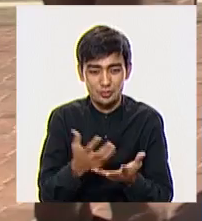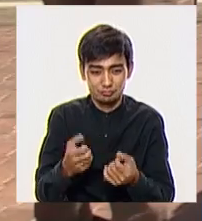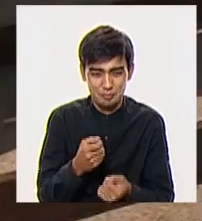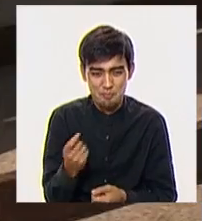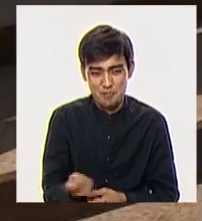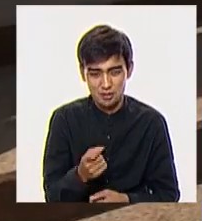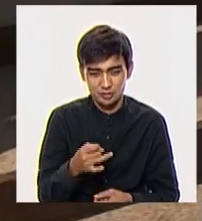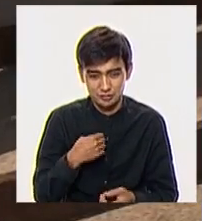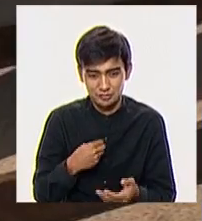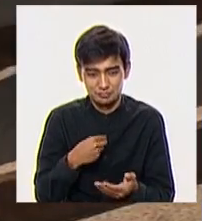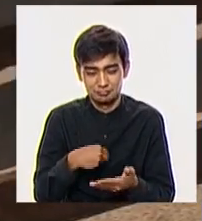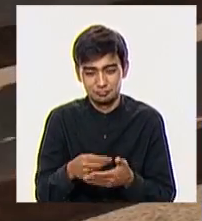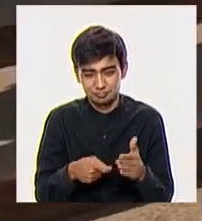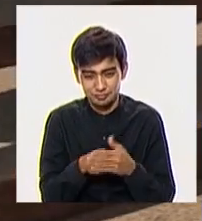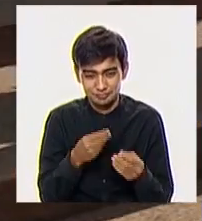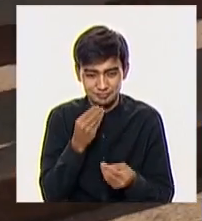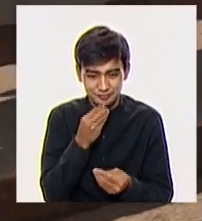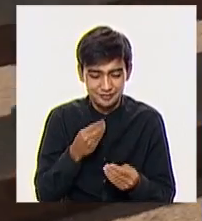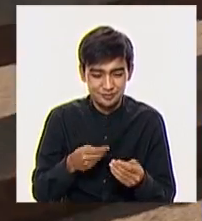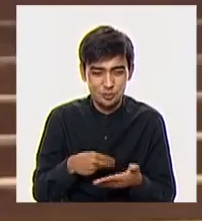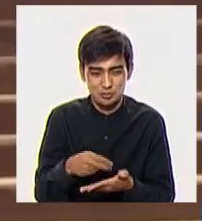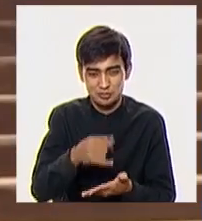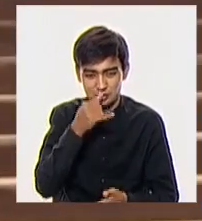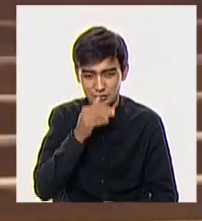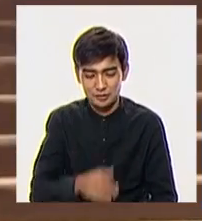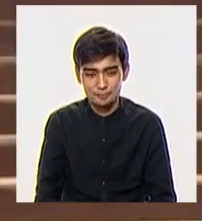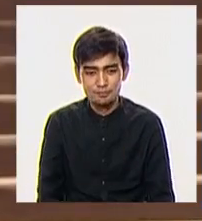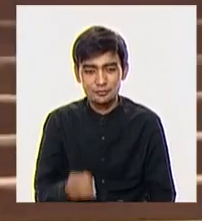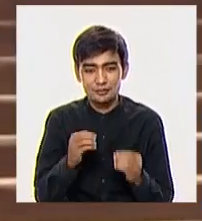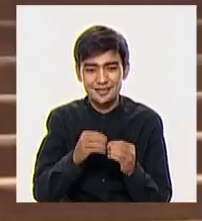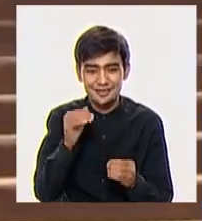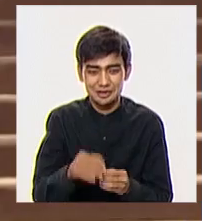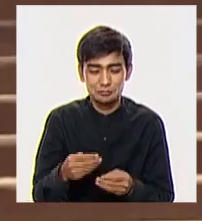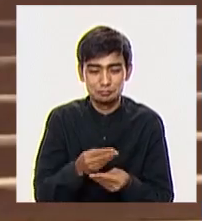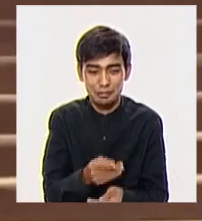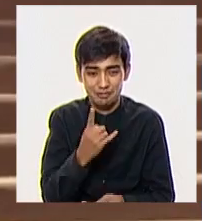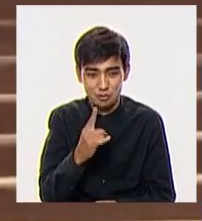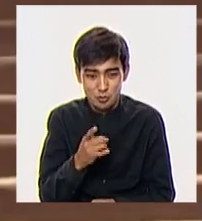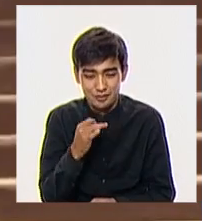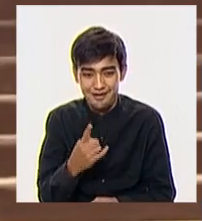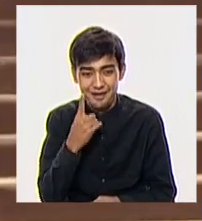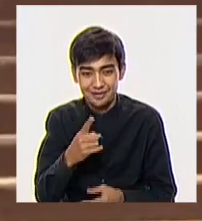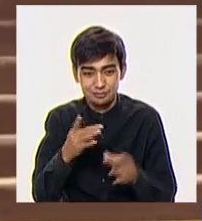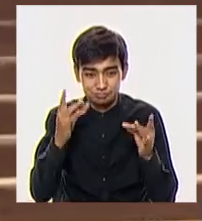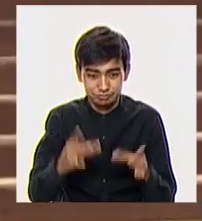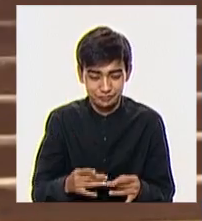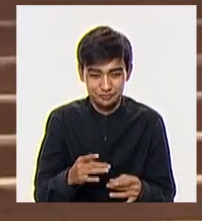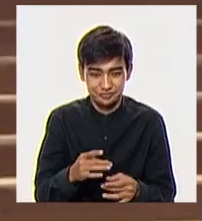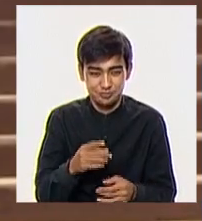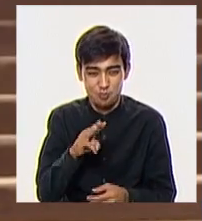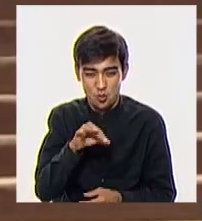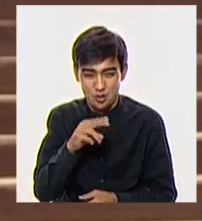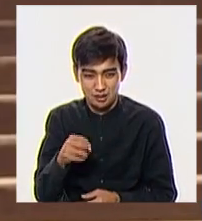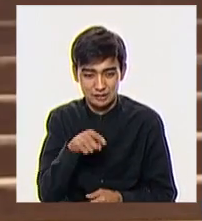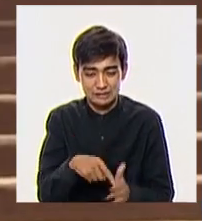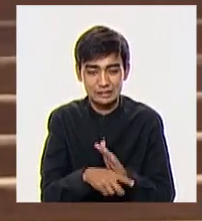мардымсыздығынан жартып аста іше алмаймыз дейді. Ал 10 мың теңгені айтады жеткізіп ал балаңа дейді. Бір қап ұнның өзін біз 10 мыңға аламыз қазір.